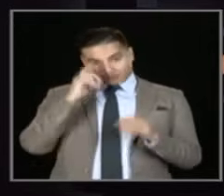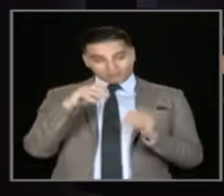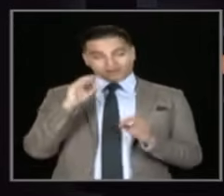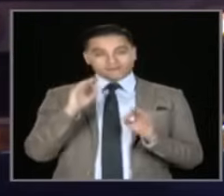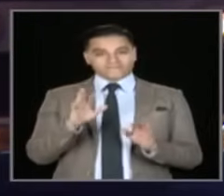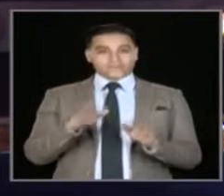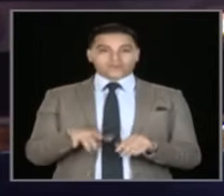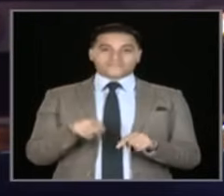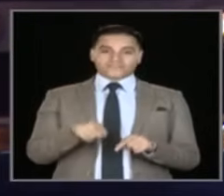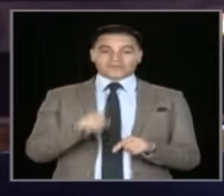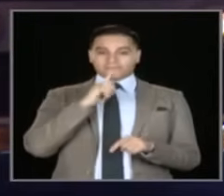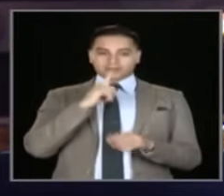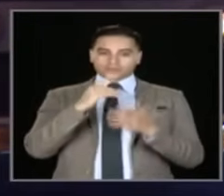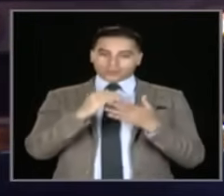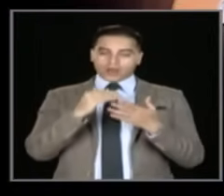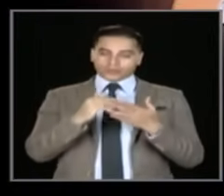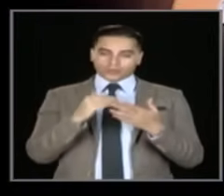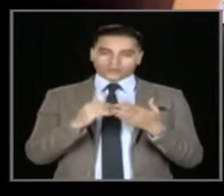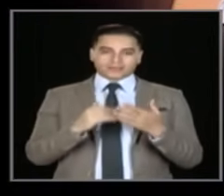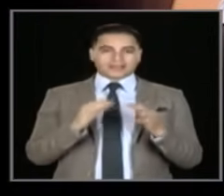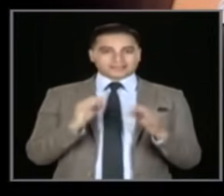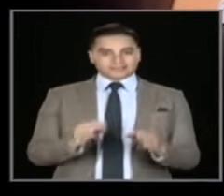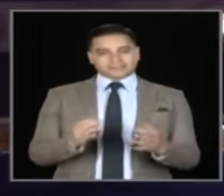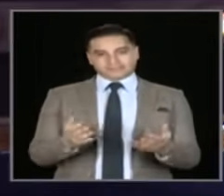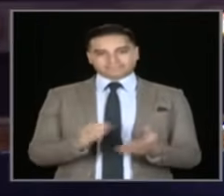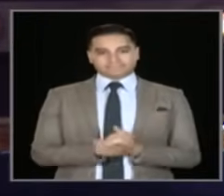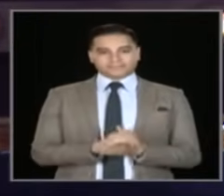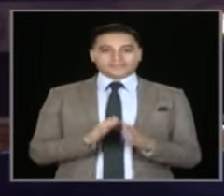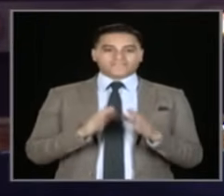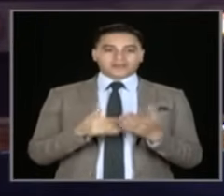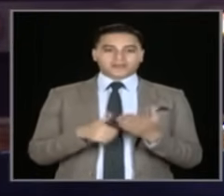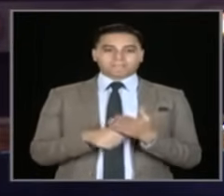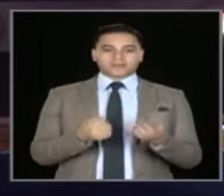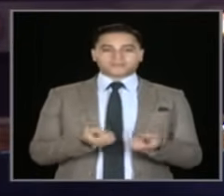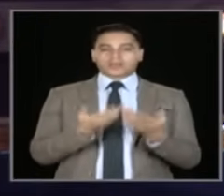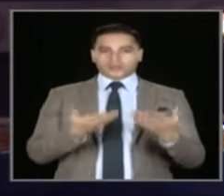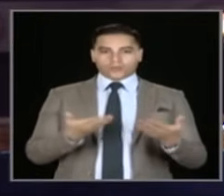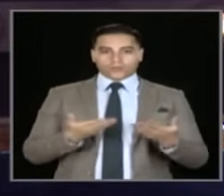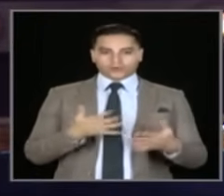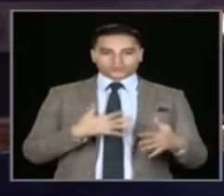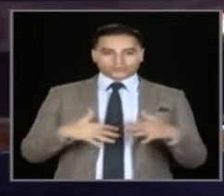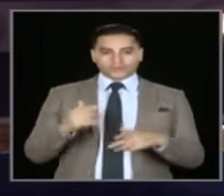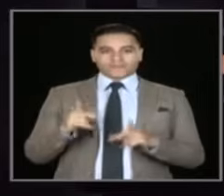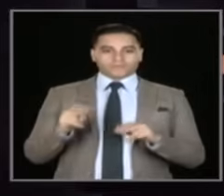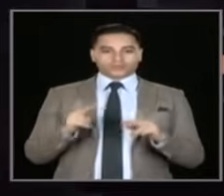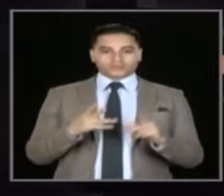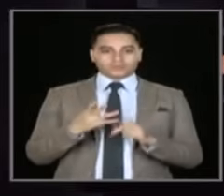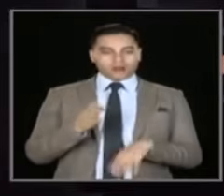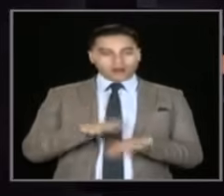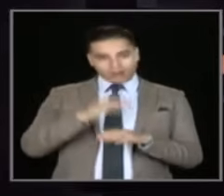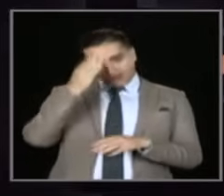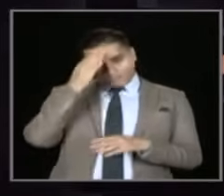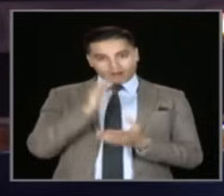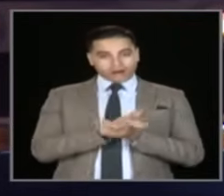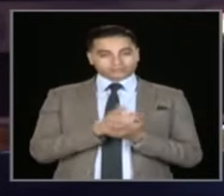طبعاً. ولكن هتقل أكيد كتير. طبعاً. فريق البصمة نورتونا. في الموسم الرابع للعباقرة